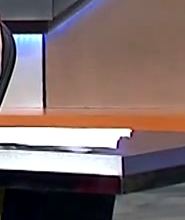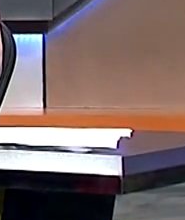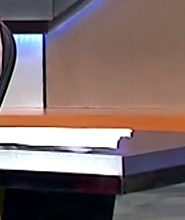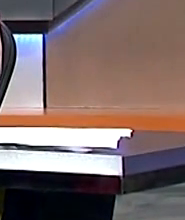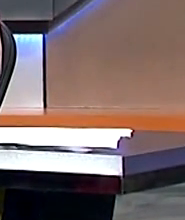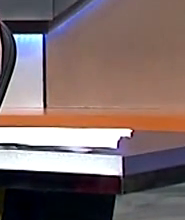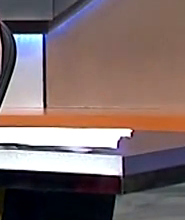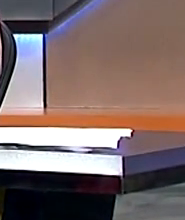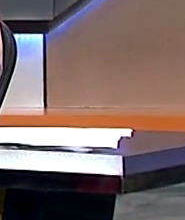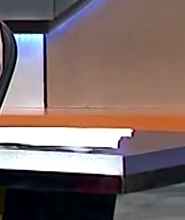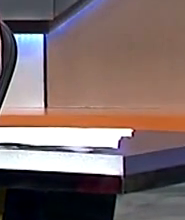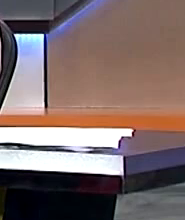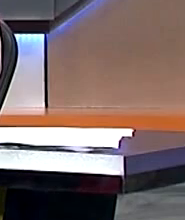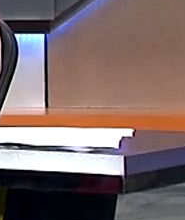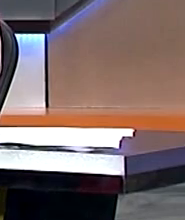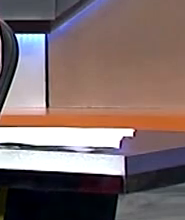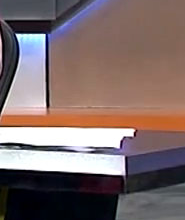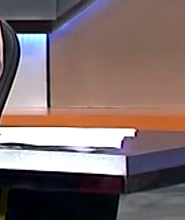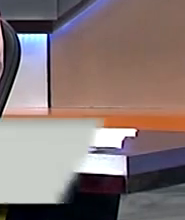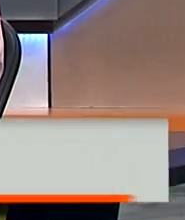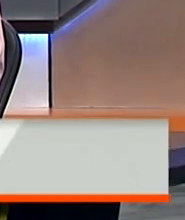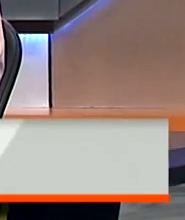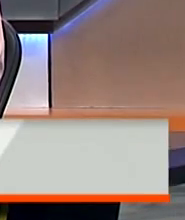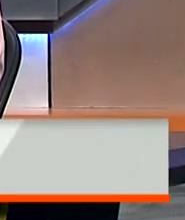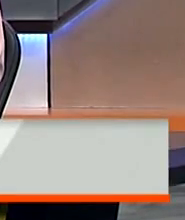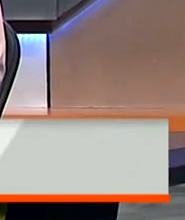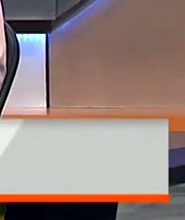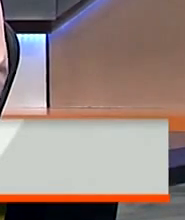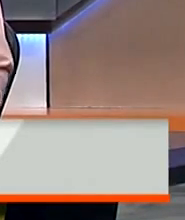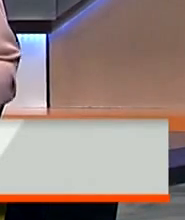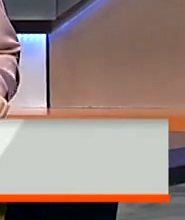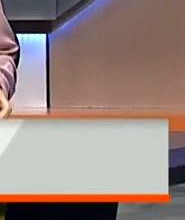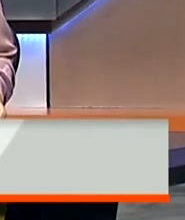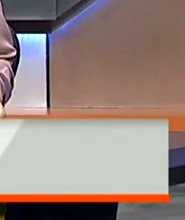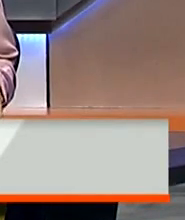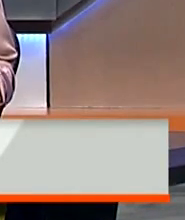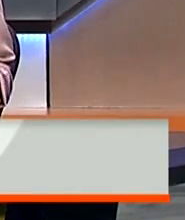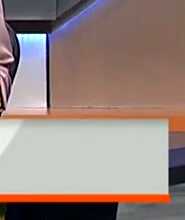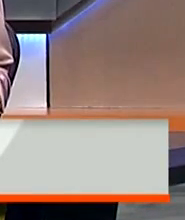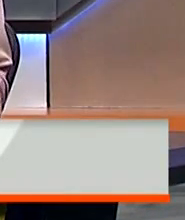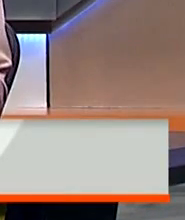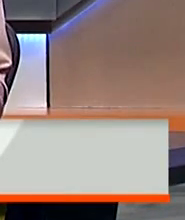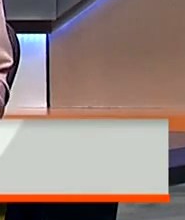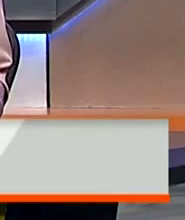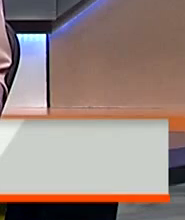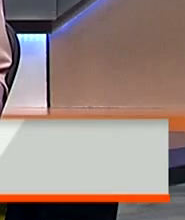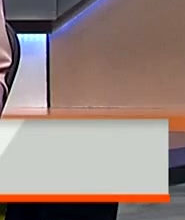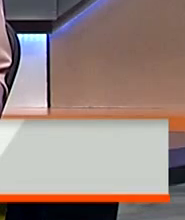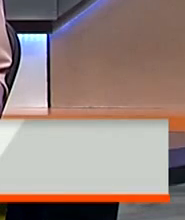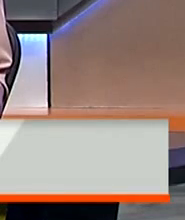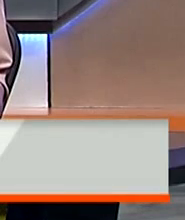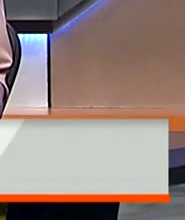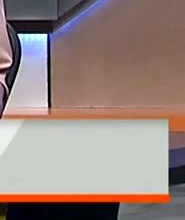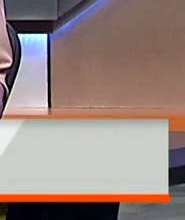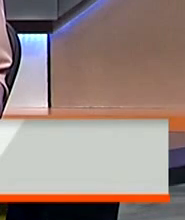ีครับ สวัสดีค่ะต้อนรับคุณผู้ชมเข้าสู่ชั่วโมงข่าว16นาฬิกาประจำวันพุธที่20พฤษภาคม